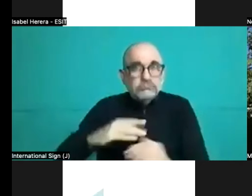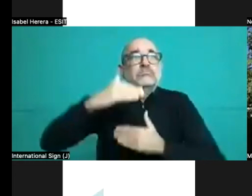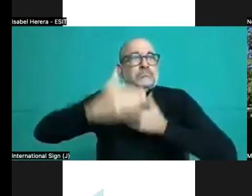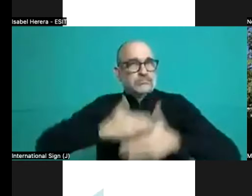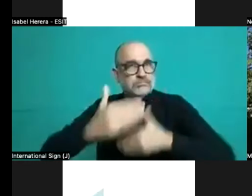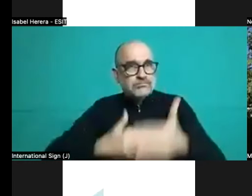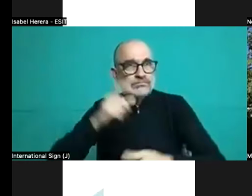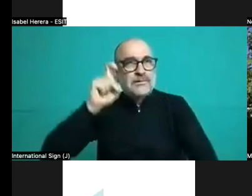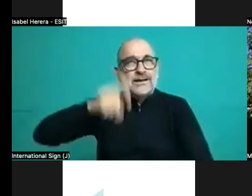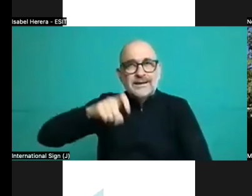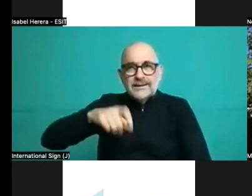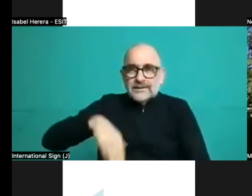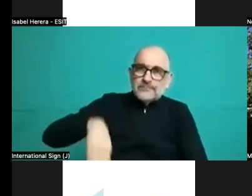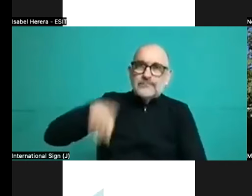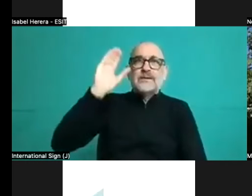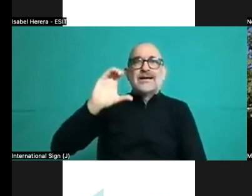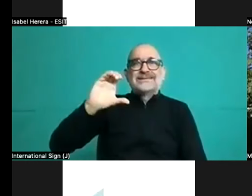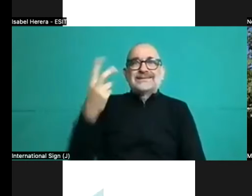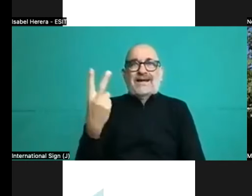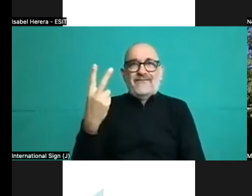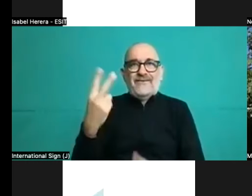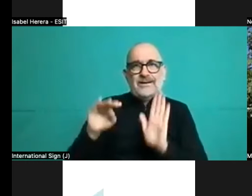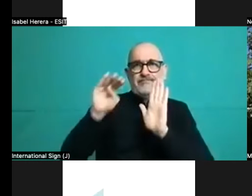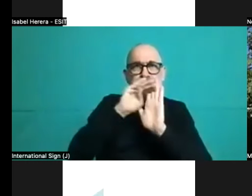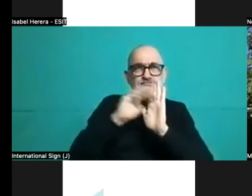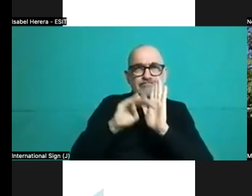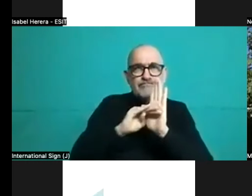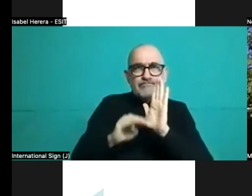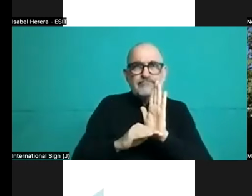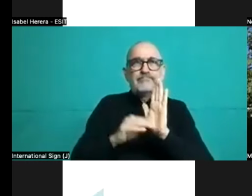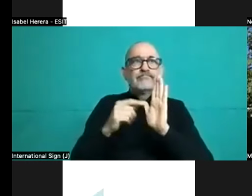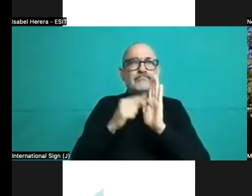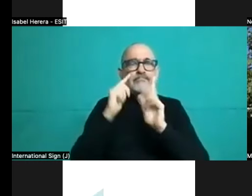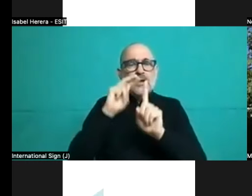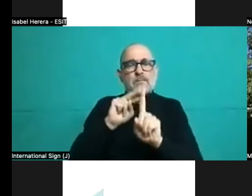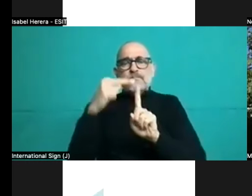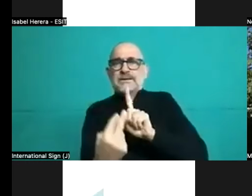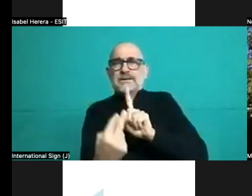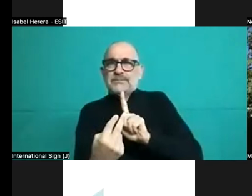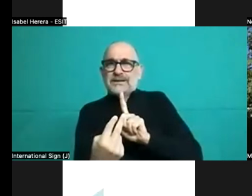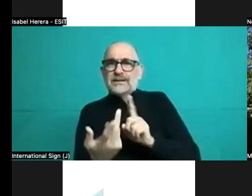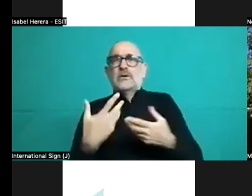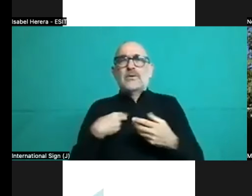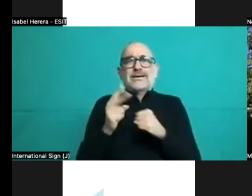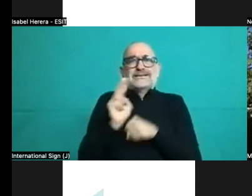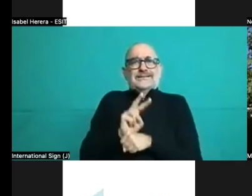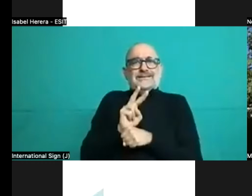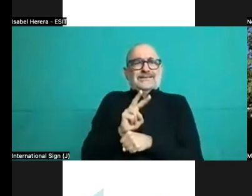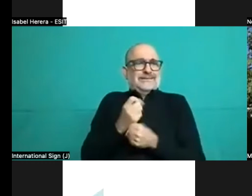cela. Ils soutiennent cette perspective de la sécurité patient.